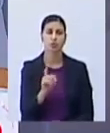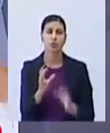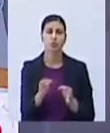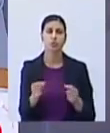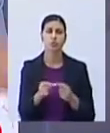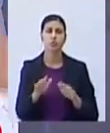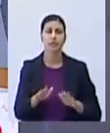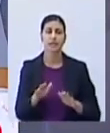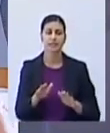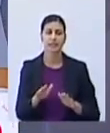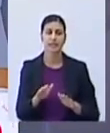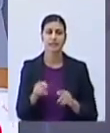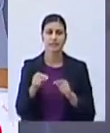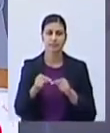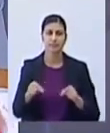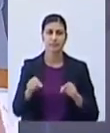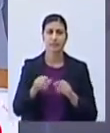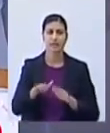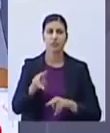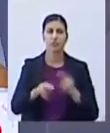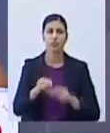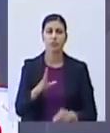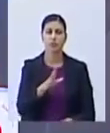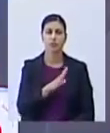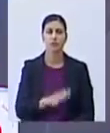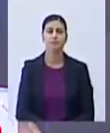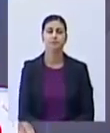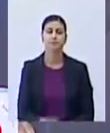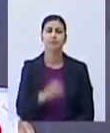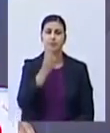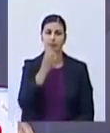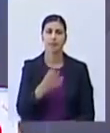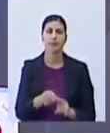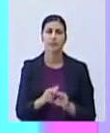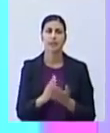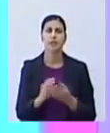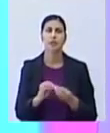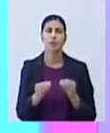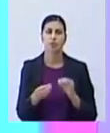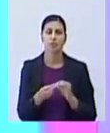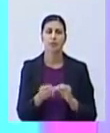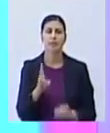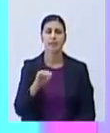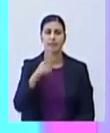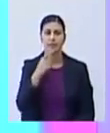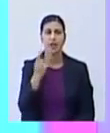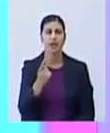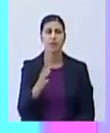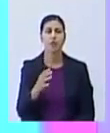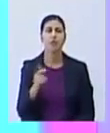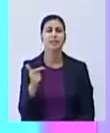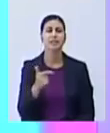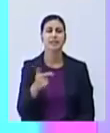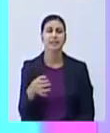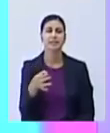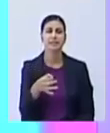კონკრეტულ ადგილას იმ კონკრეტულ ნაკვეთზე აშენდეს მშენებლობა, მან გააფორმა და მან გააკეთა. კი ბატონო, ეს არის პრობლემა ნიკამას აღჭერ, რომელიც არ ამხოთ გოდანის